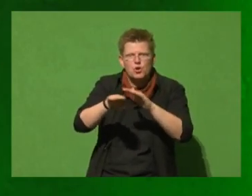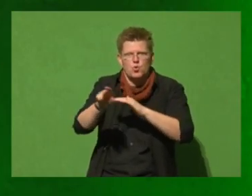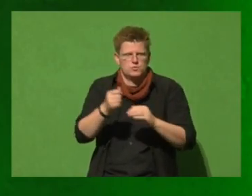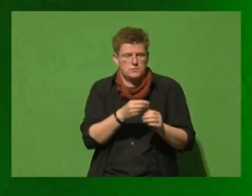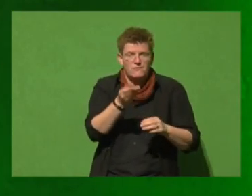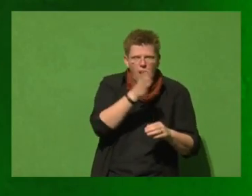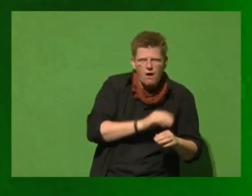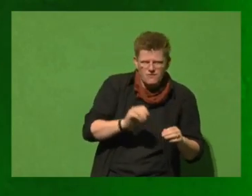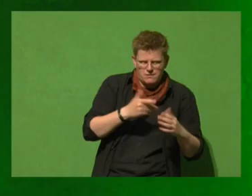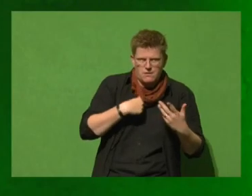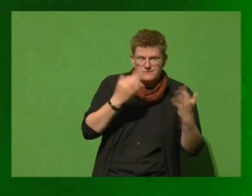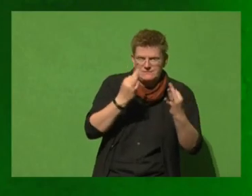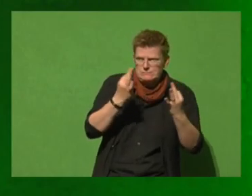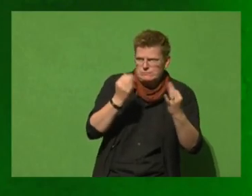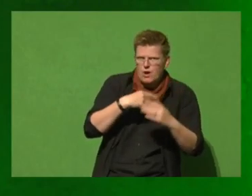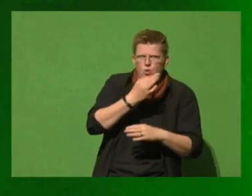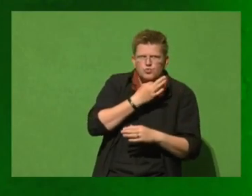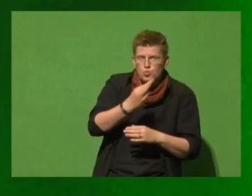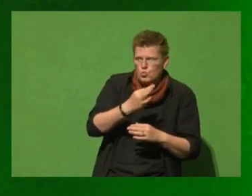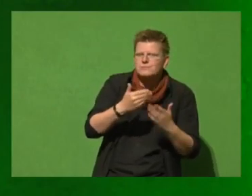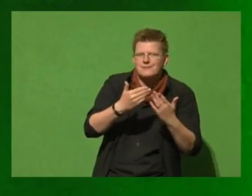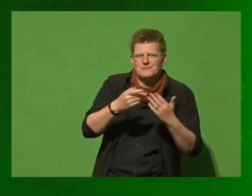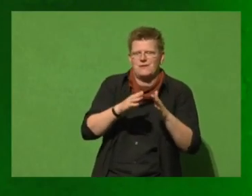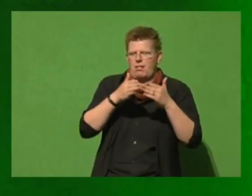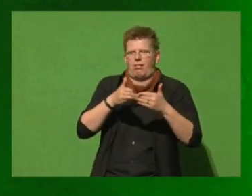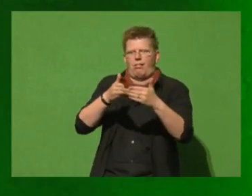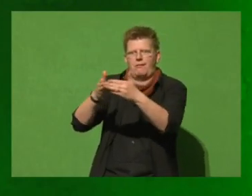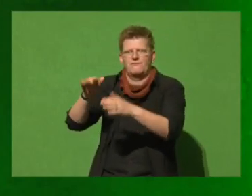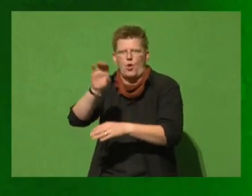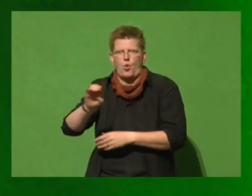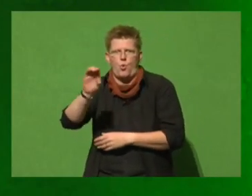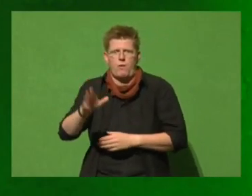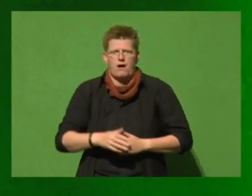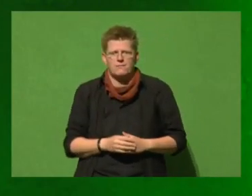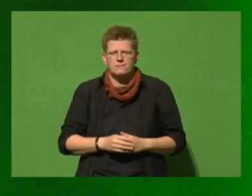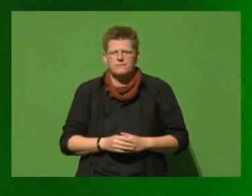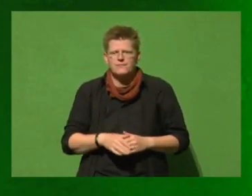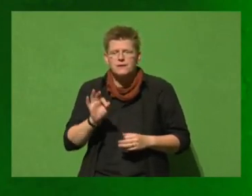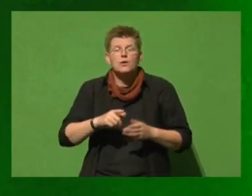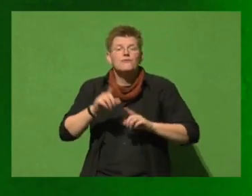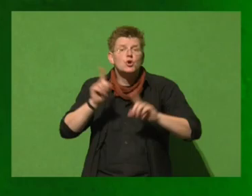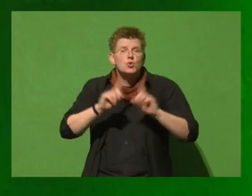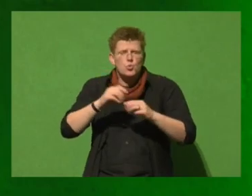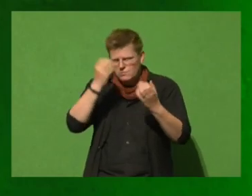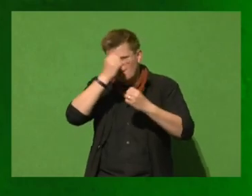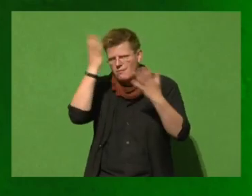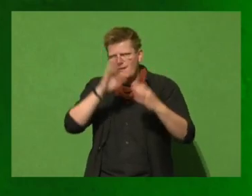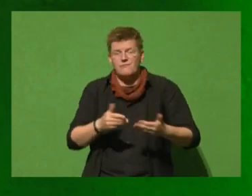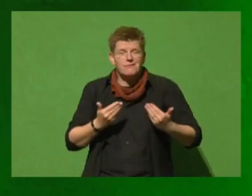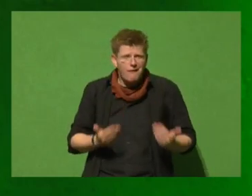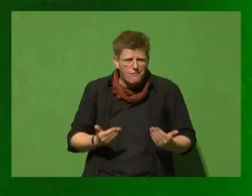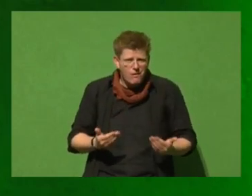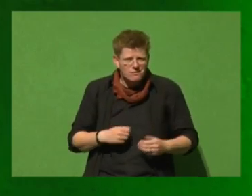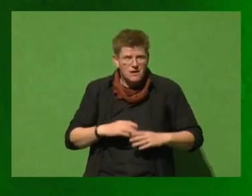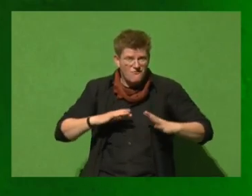Leben und vielleicht sogar eine Zukunft. Für Grüne ist klar, niemand verlässt seine Heimat freiwillig, lässt alles